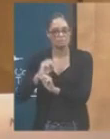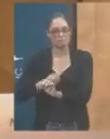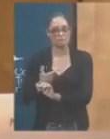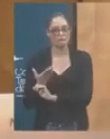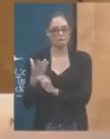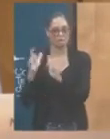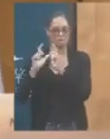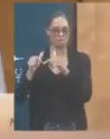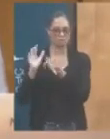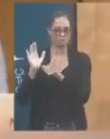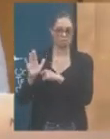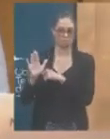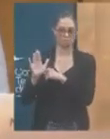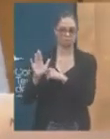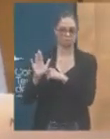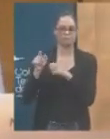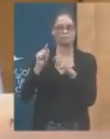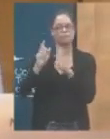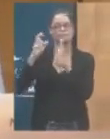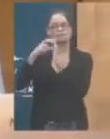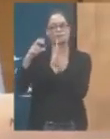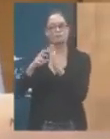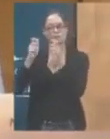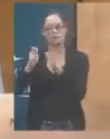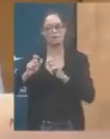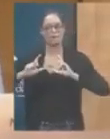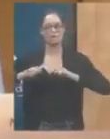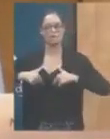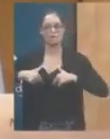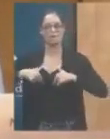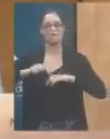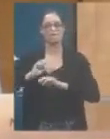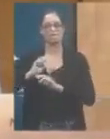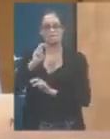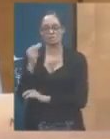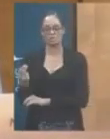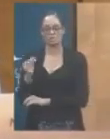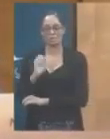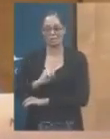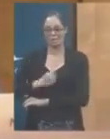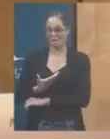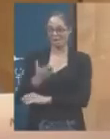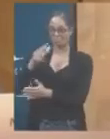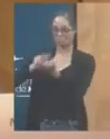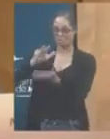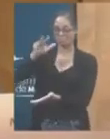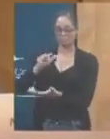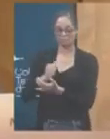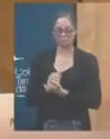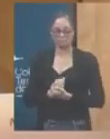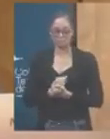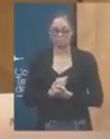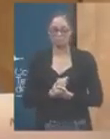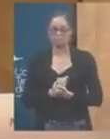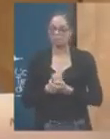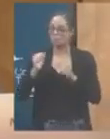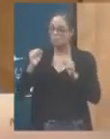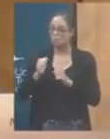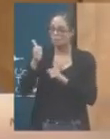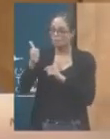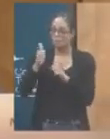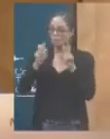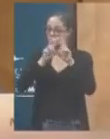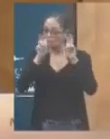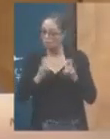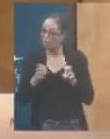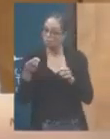donc, a obtenu le statut d'école nationale d'art. Donc c'est un agrément et elle peut délivrer donc des